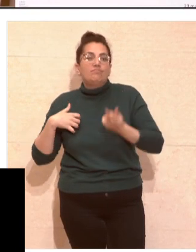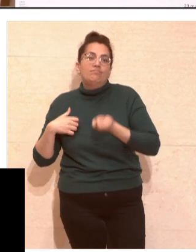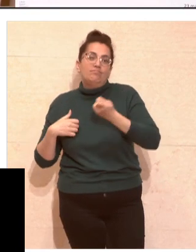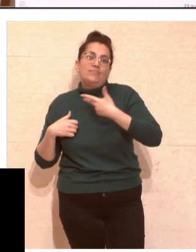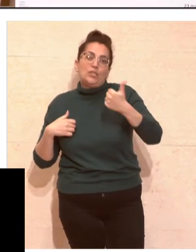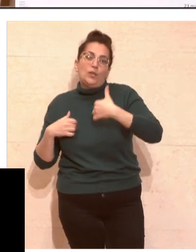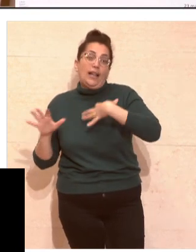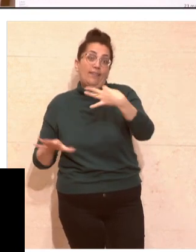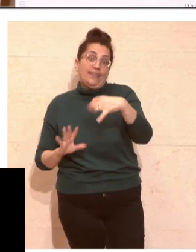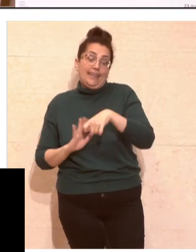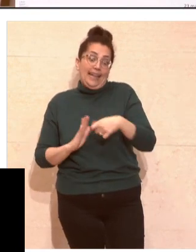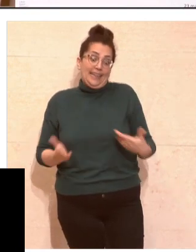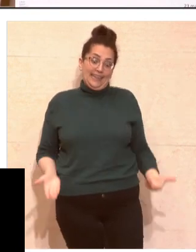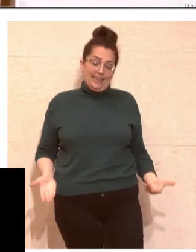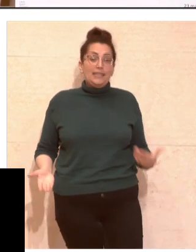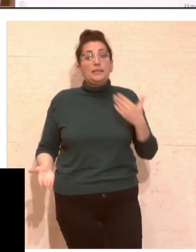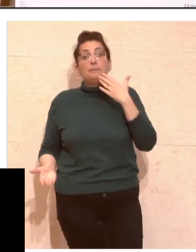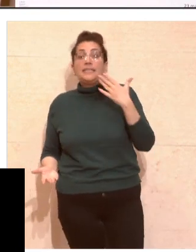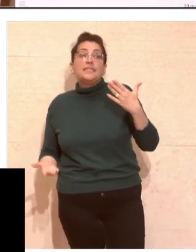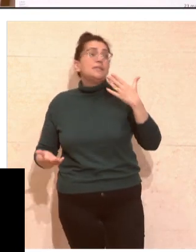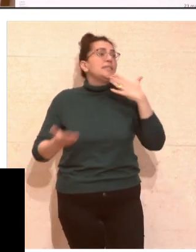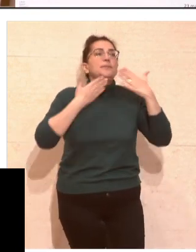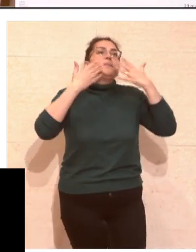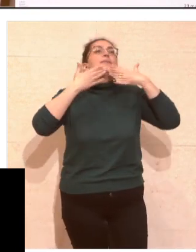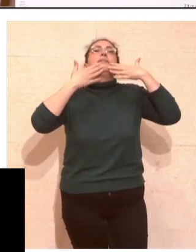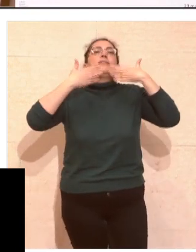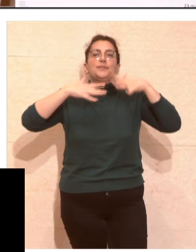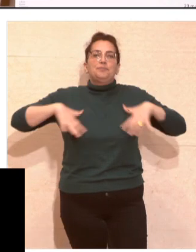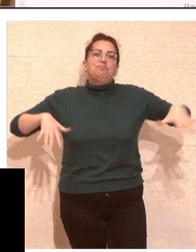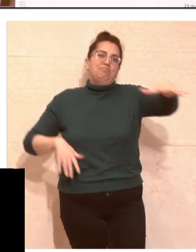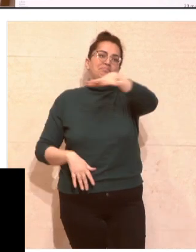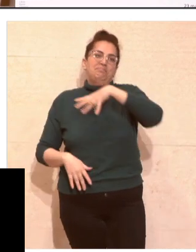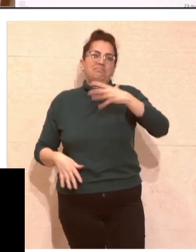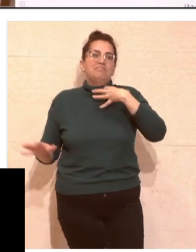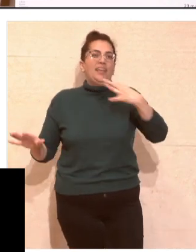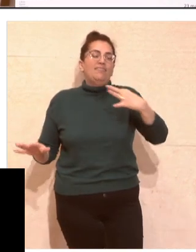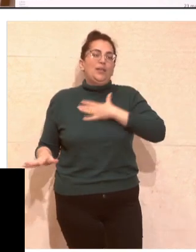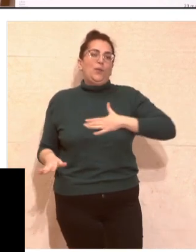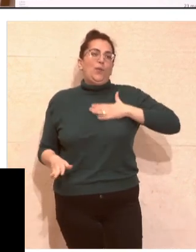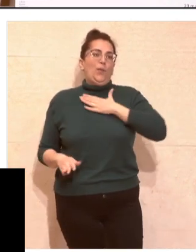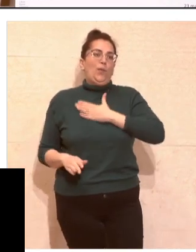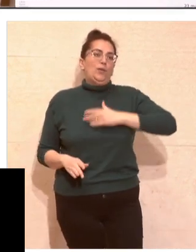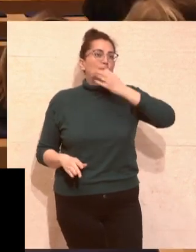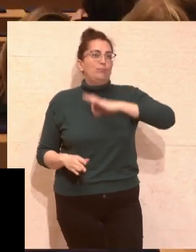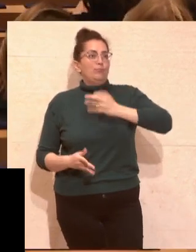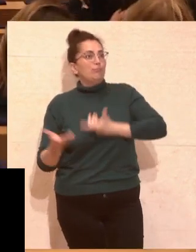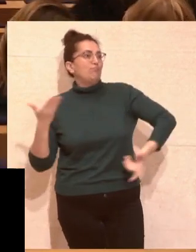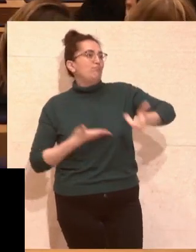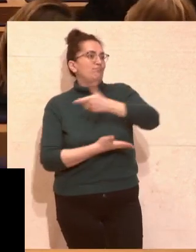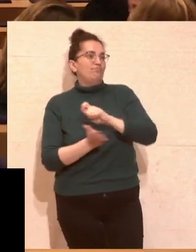invité aujourd'hui. Et tout le monde, bref, merci pour cette invitation. Ça m'a fait plaisir de vous parler aujourd'hui.